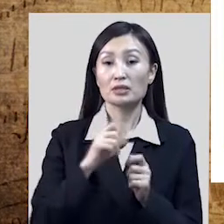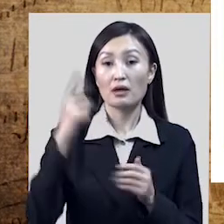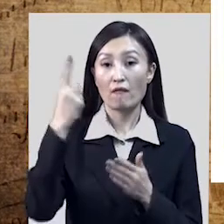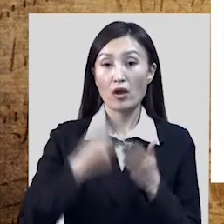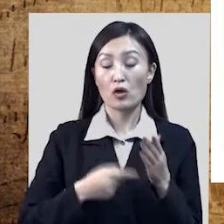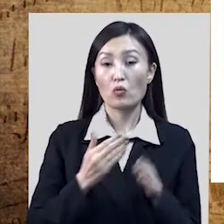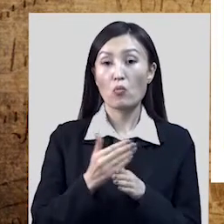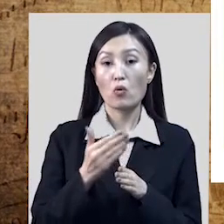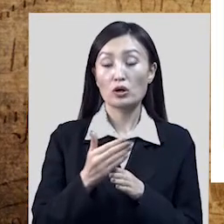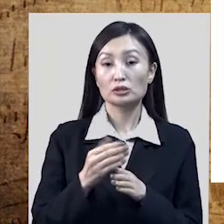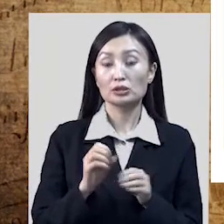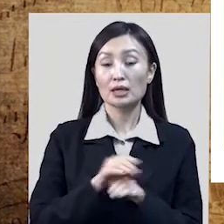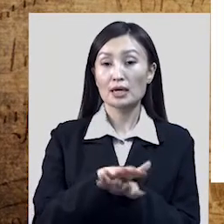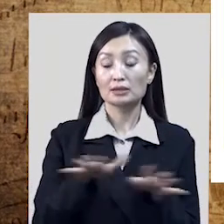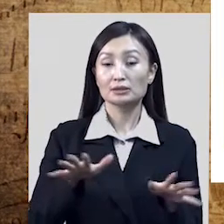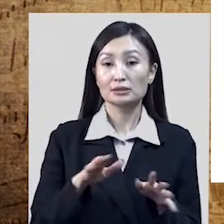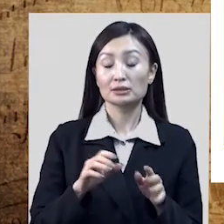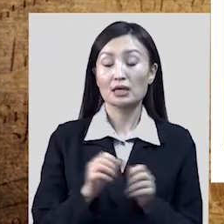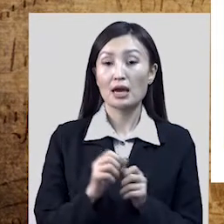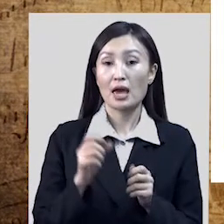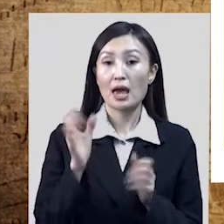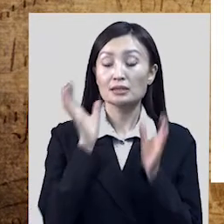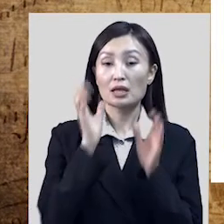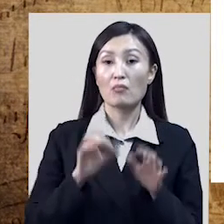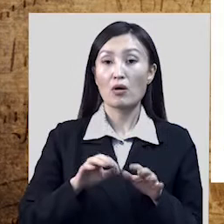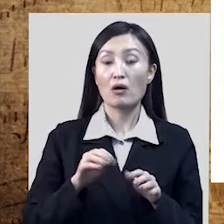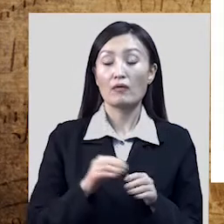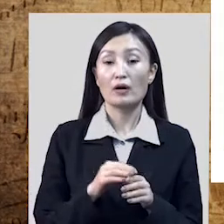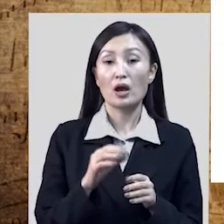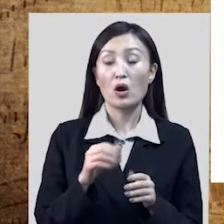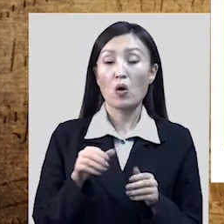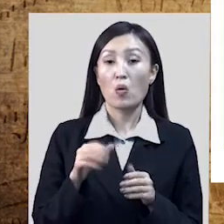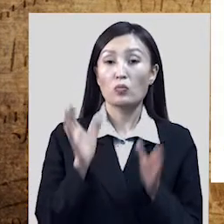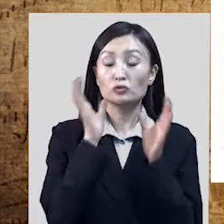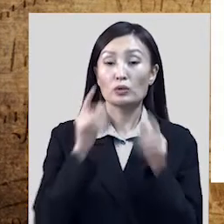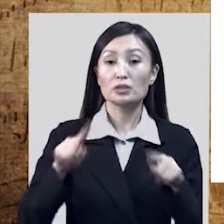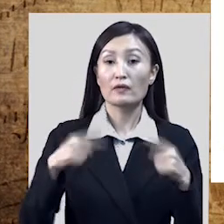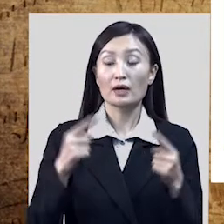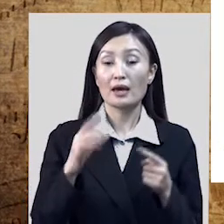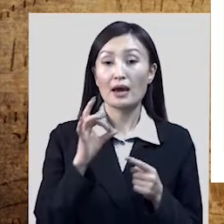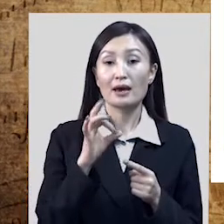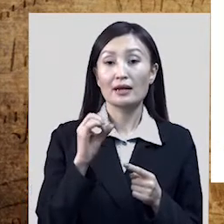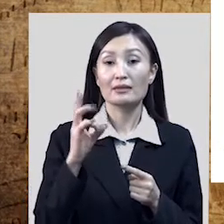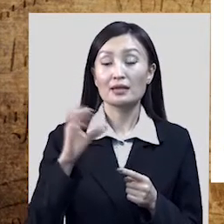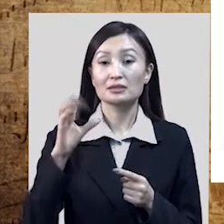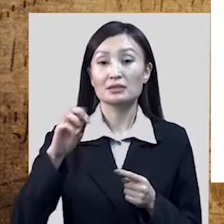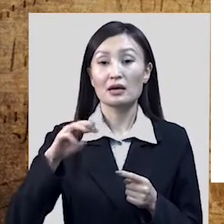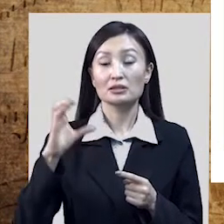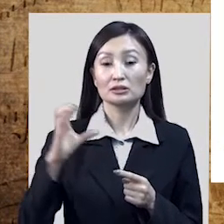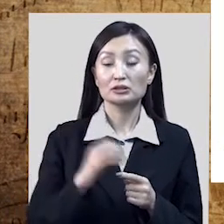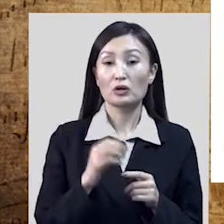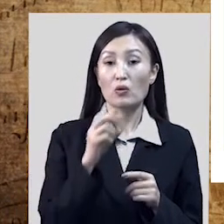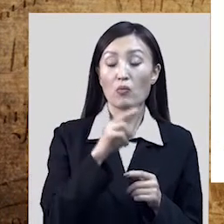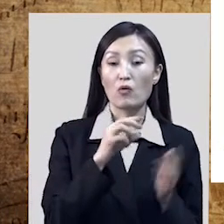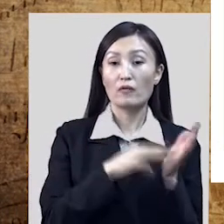это распространение ислама путем захватнических походов мусульманское возрождение ренессанс период с 8 по